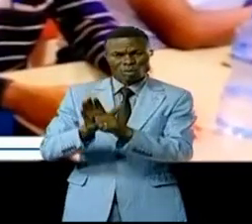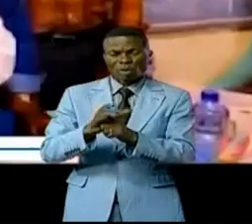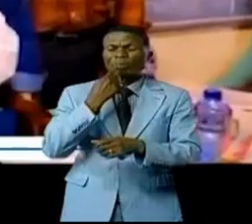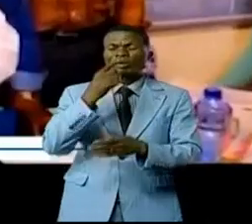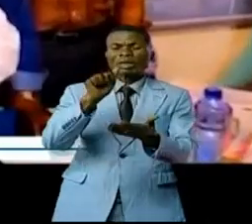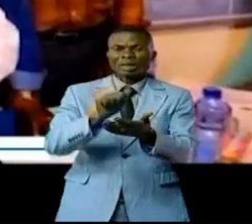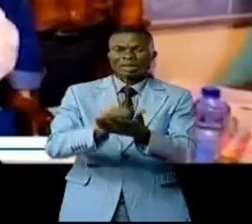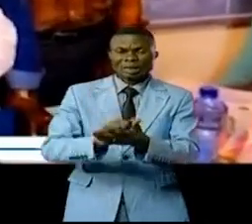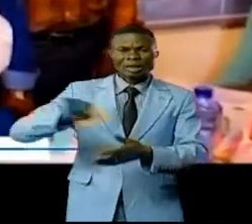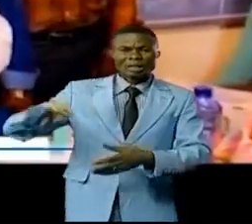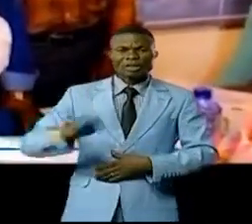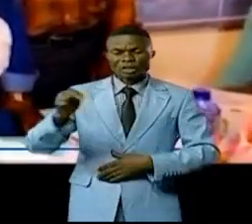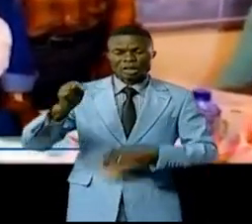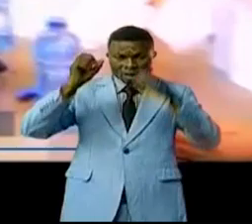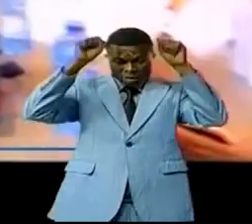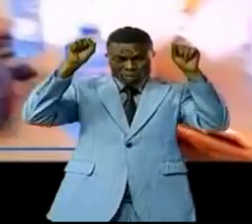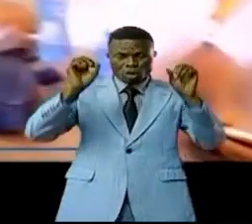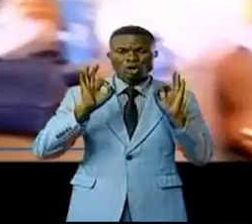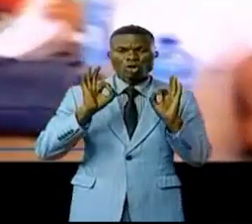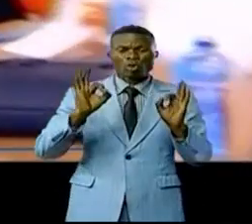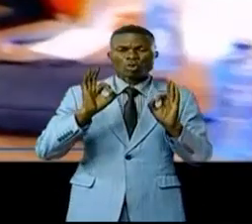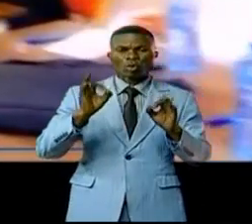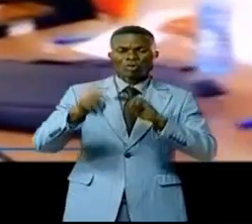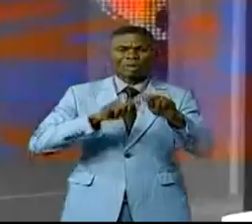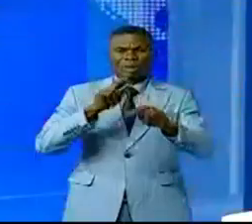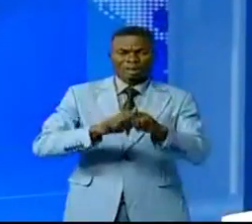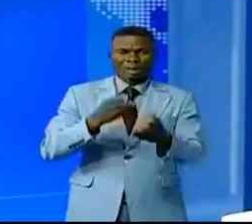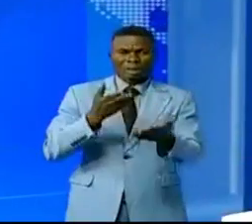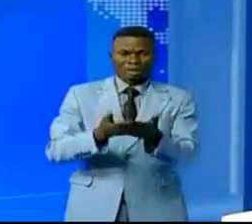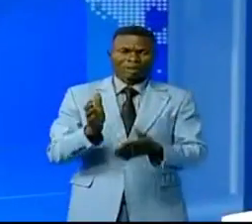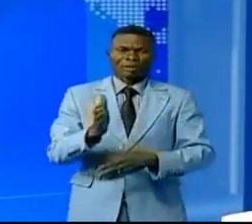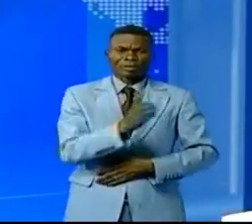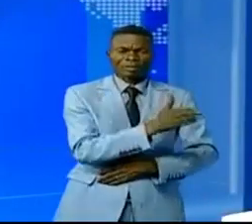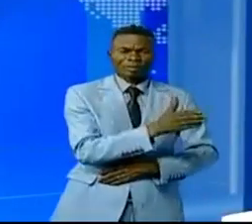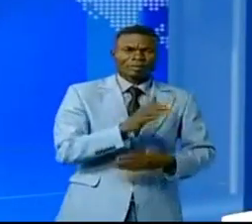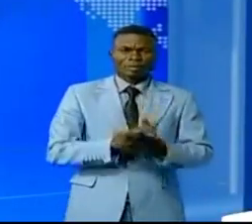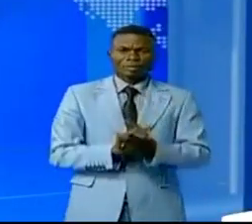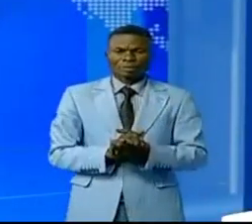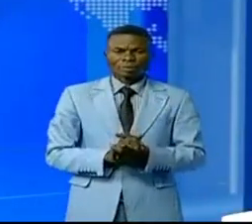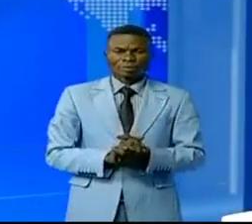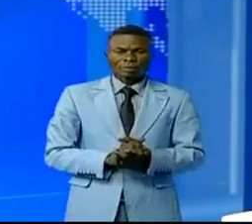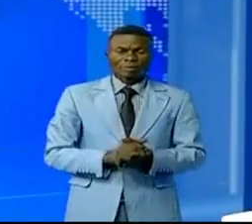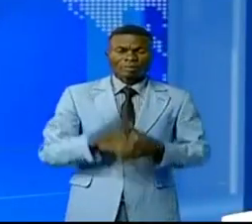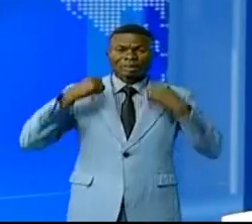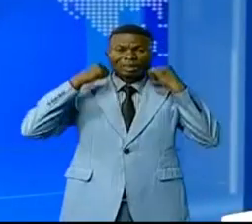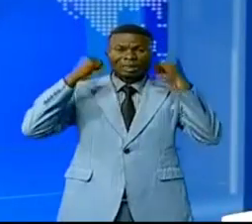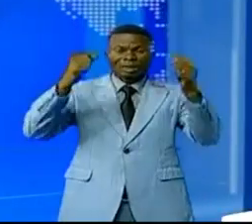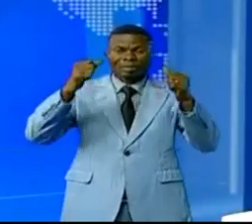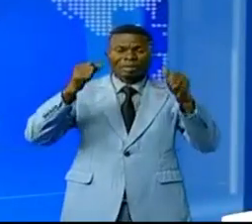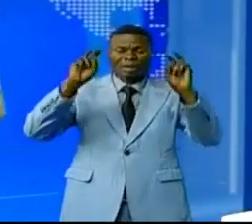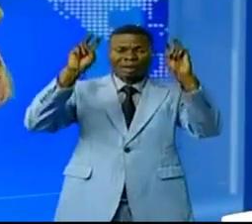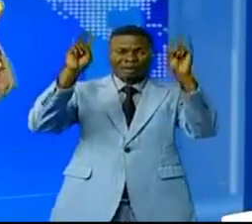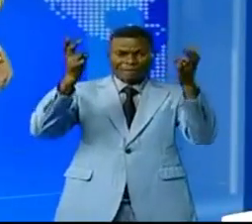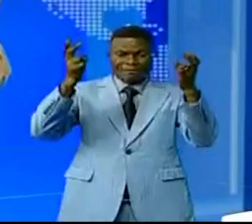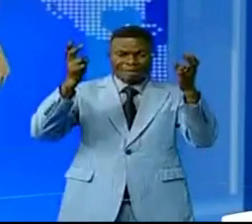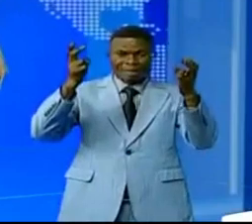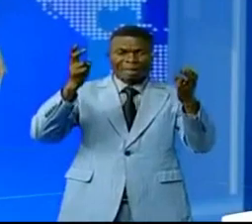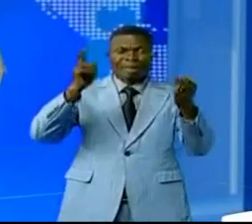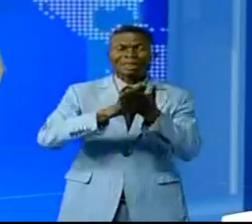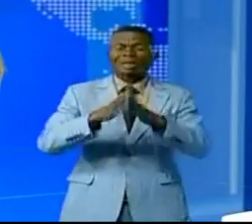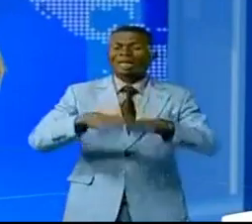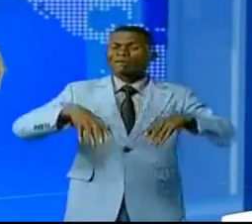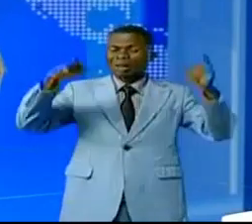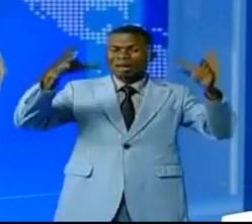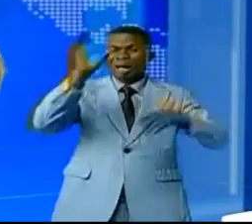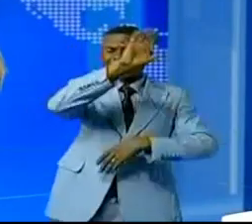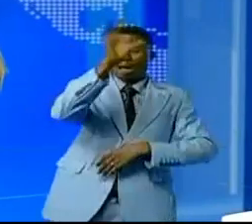souligné Jean-Benoît Tando, président national de l'OTUC. Le banditisme urbain a haussé dans la commune